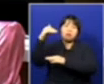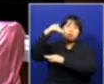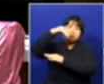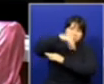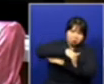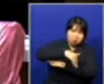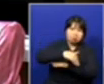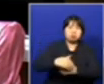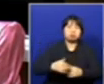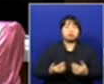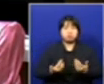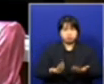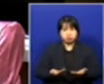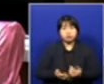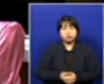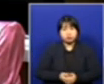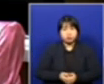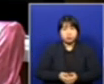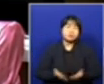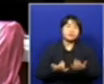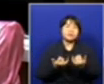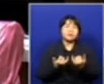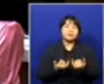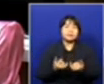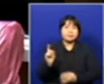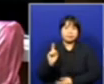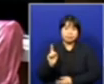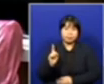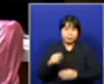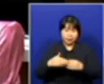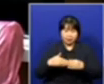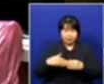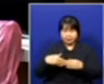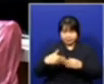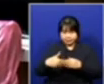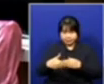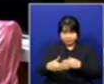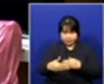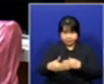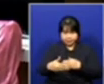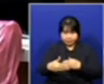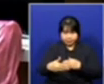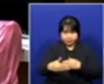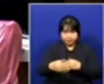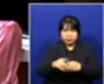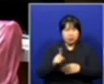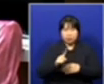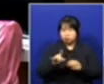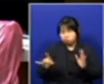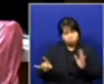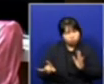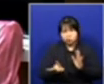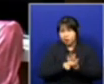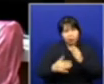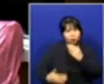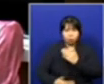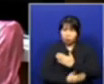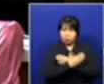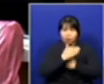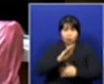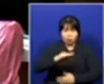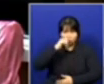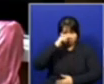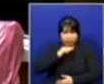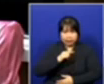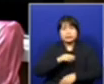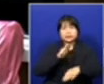ลาท่านประธานครับนับจากนี้เนี่ยนะเป็นฟางเส้นสุดท้ายของประเทศไทยนะครับพี่น้องประชาชนผ